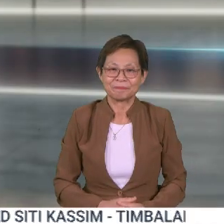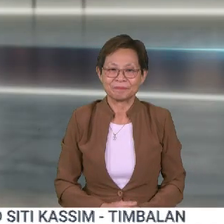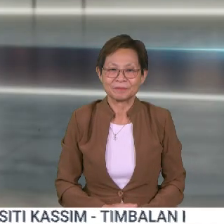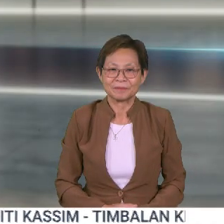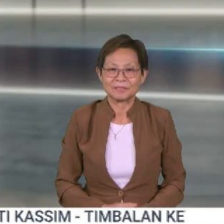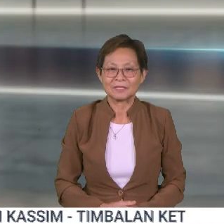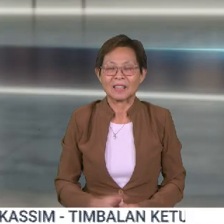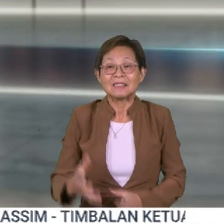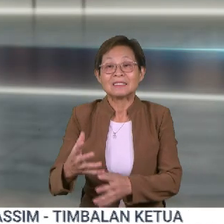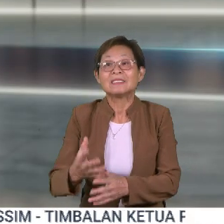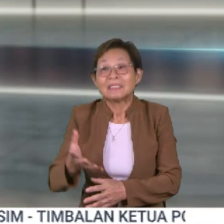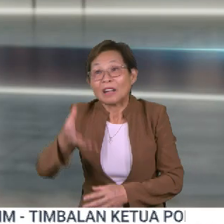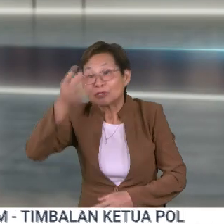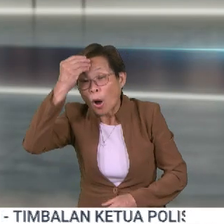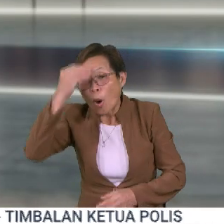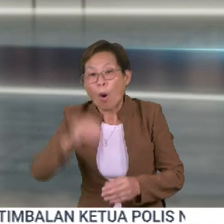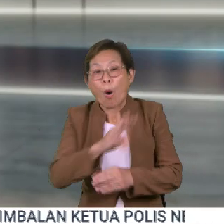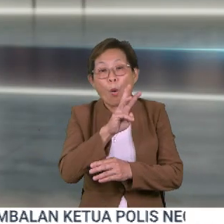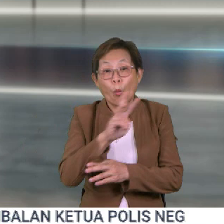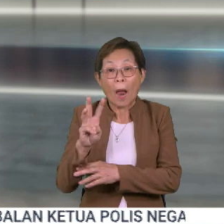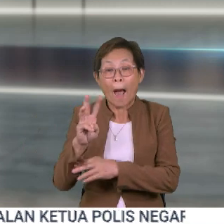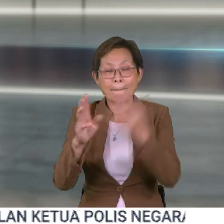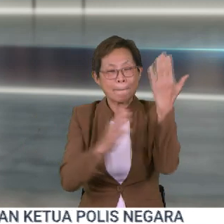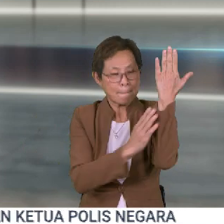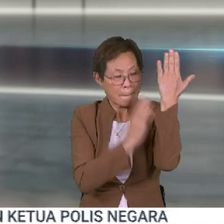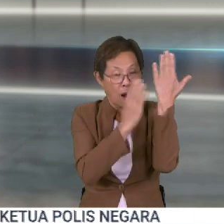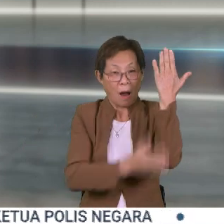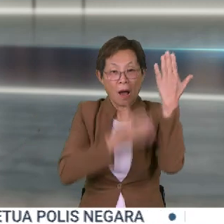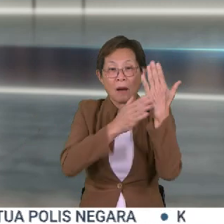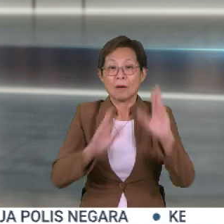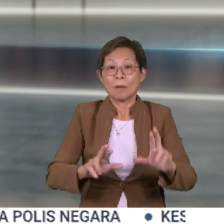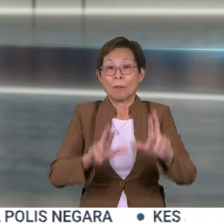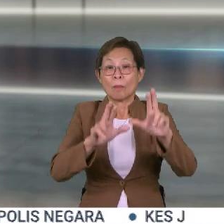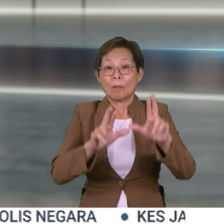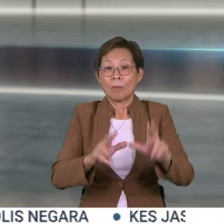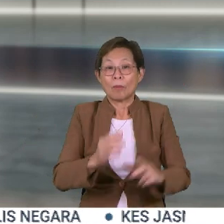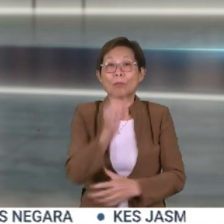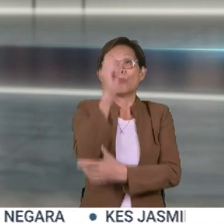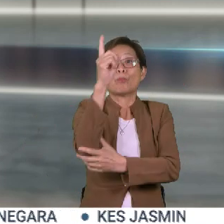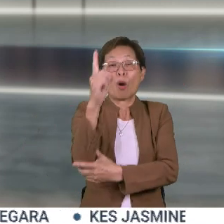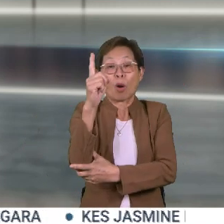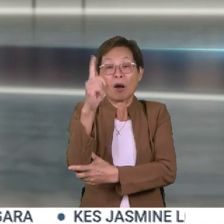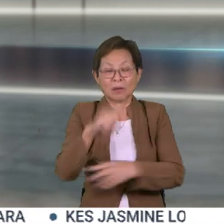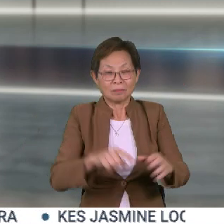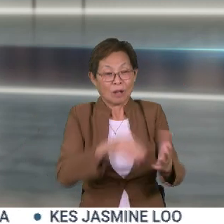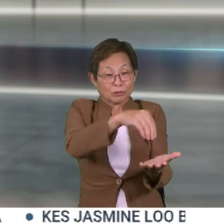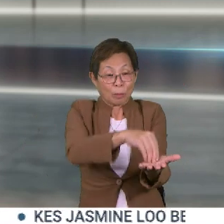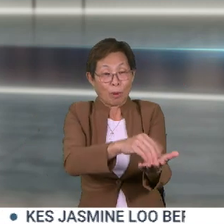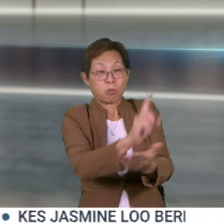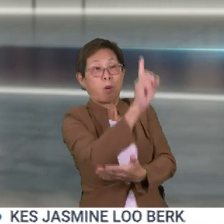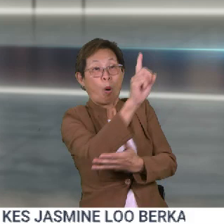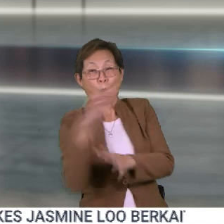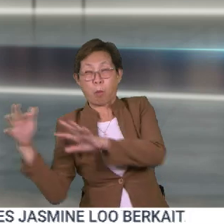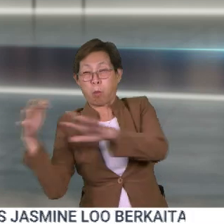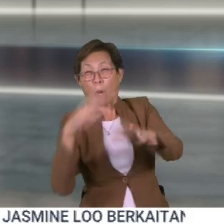kita ndak dapatkan pula perkembangan dari wilayah Farada tumpuan mengenai Kuala lumpuh yang terus menjadi destinasi pilihan pengunjung